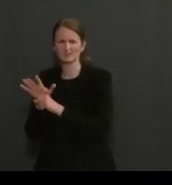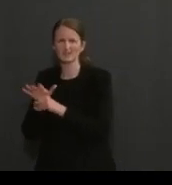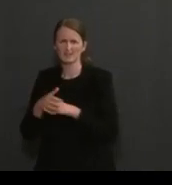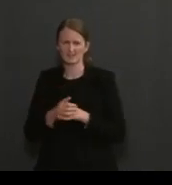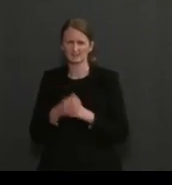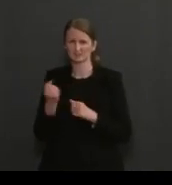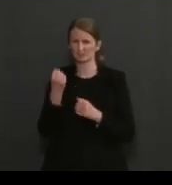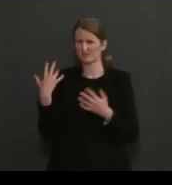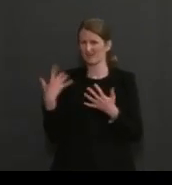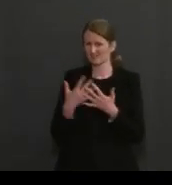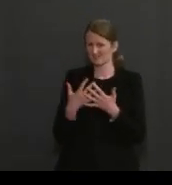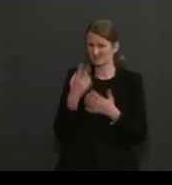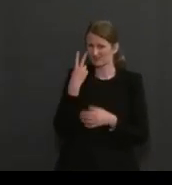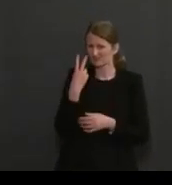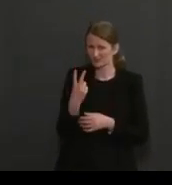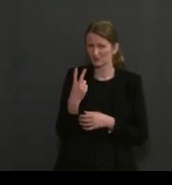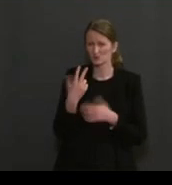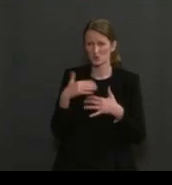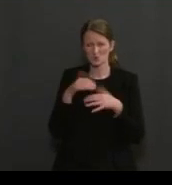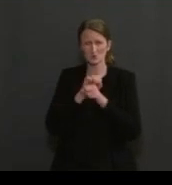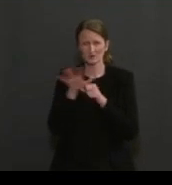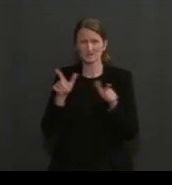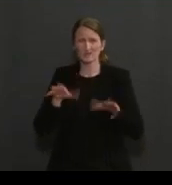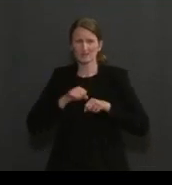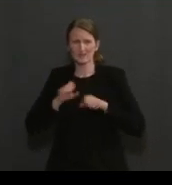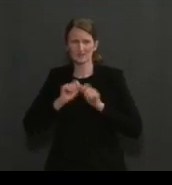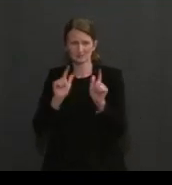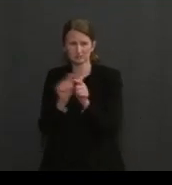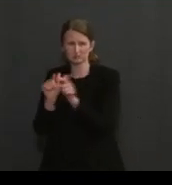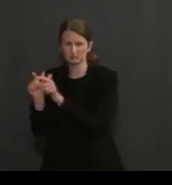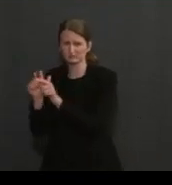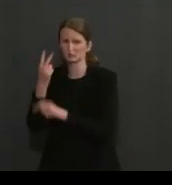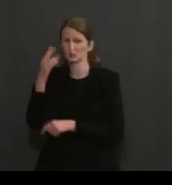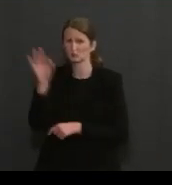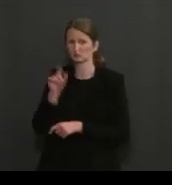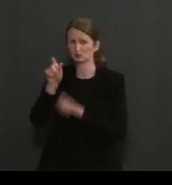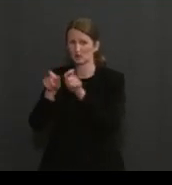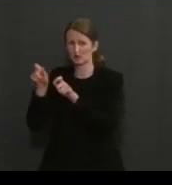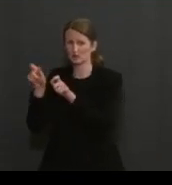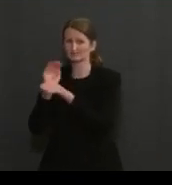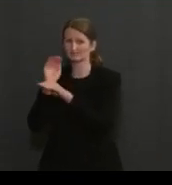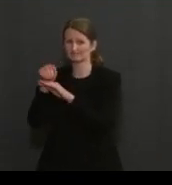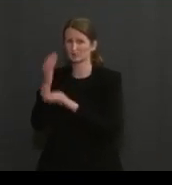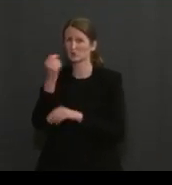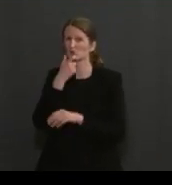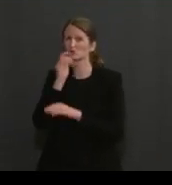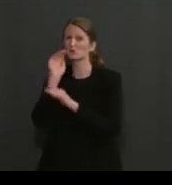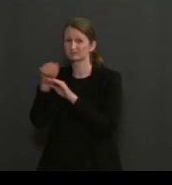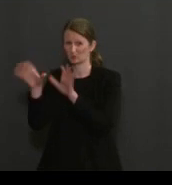un diagnostic de Covid positif chez environ 2% des personnes de plus de 90 ans.